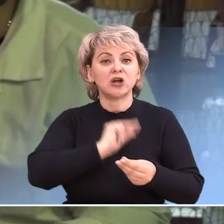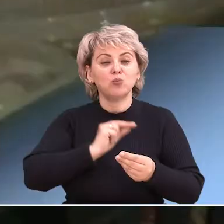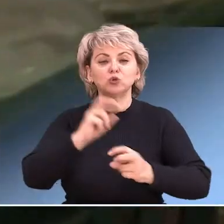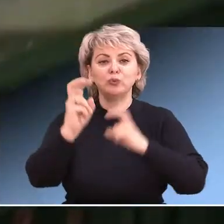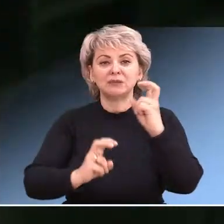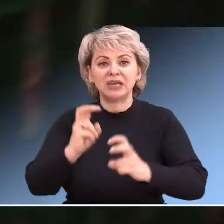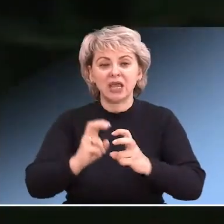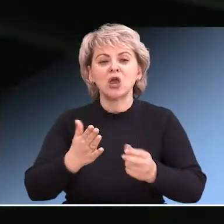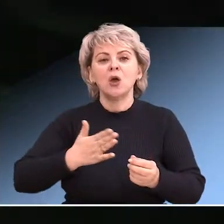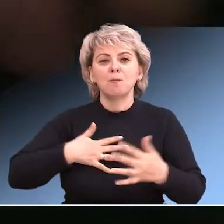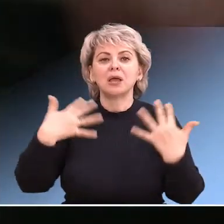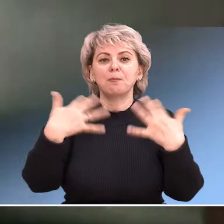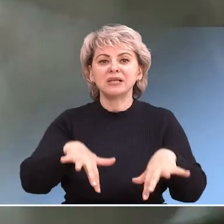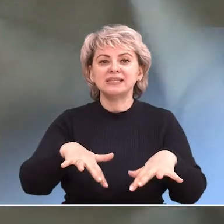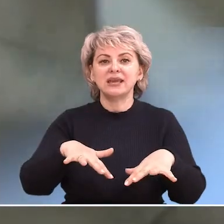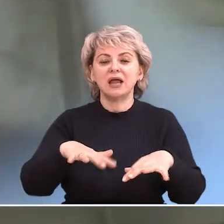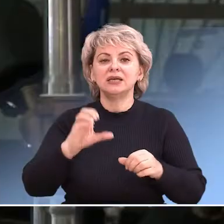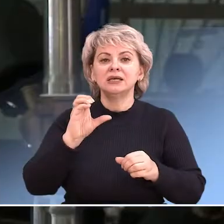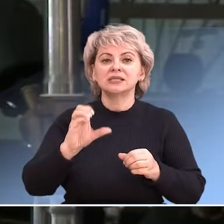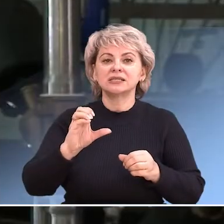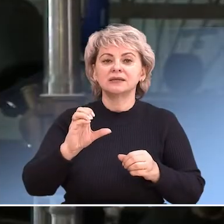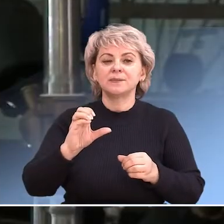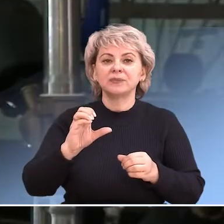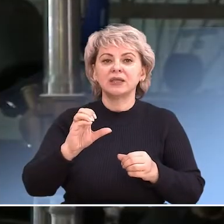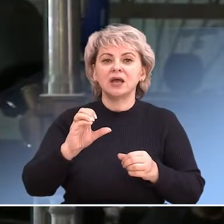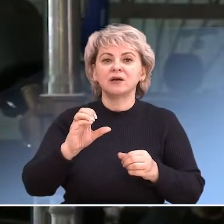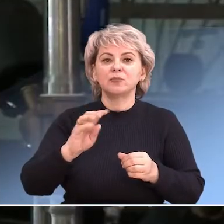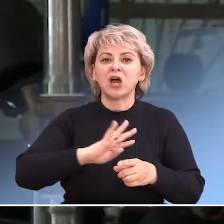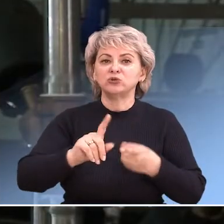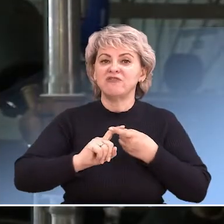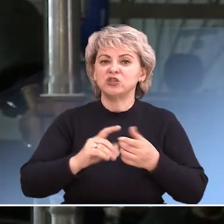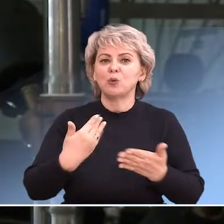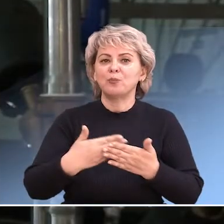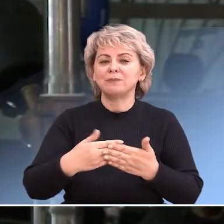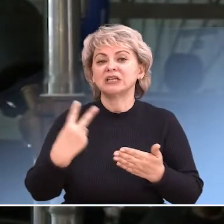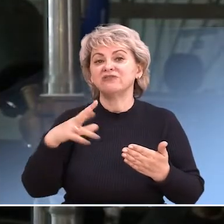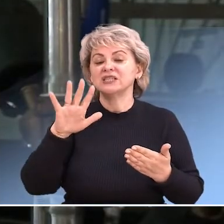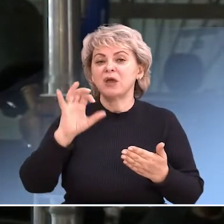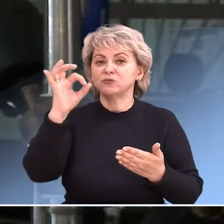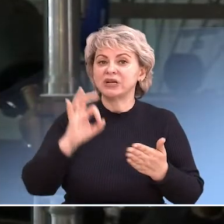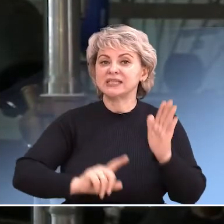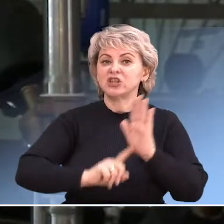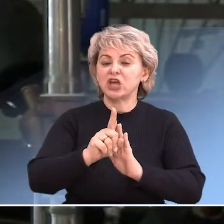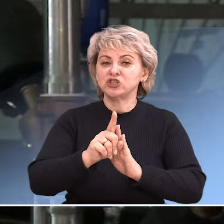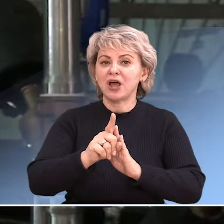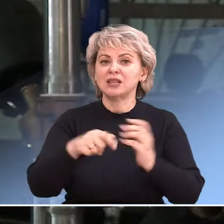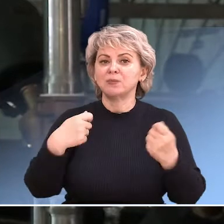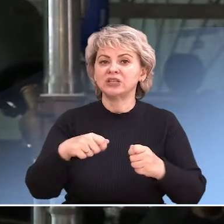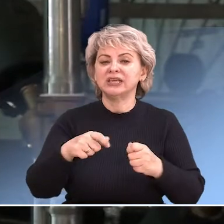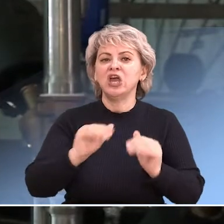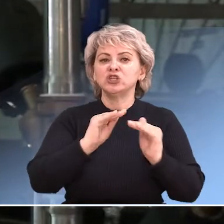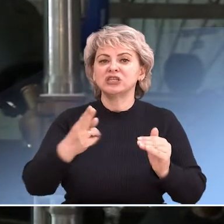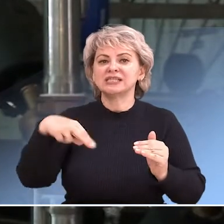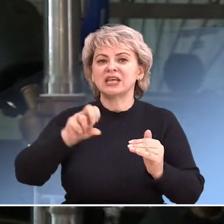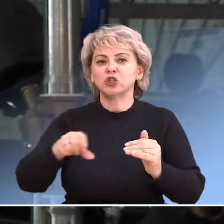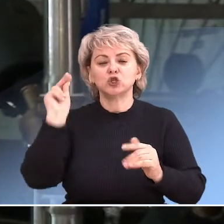серьезно отразилась на работе предприятия. Мы потеряли с пандемией процентов 25 нашей реализации.